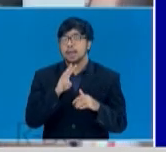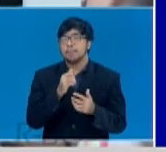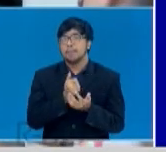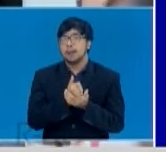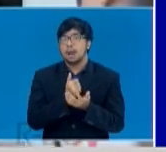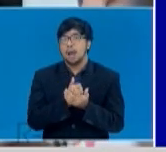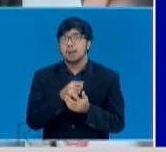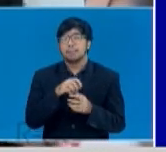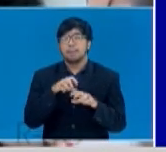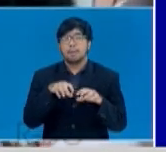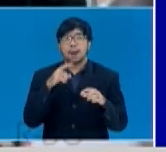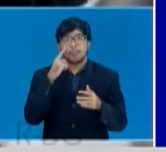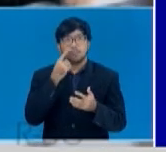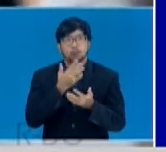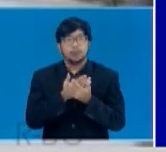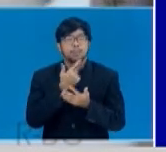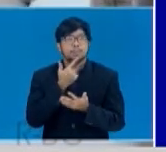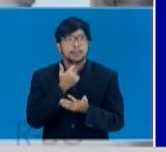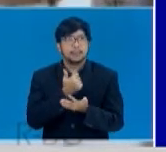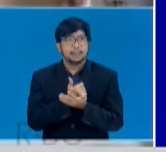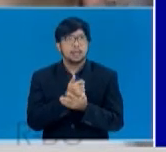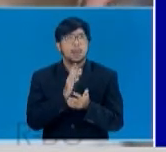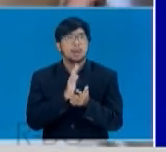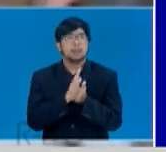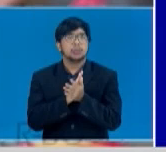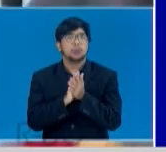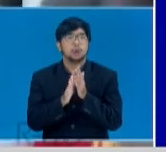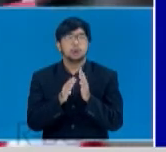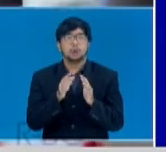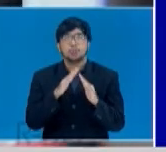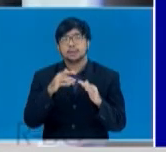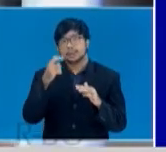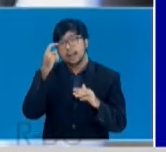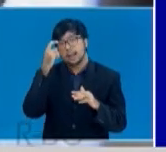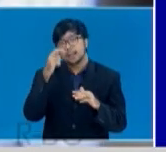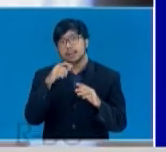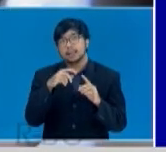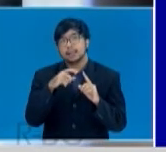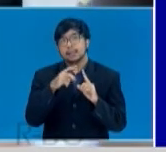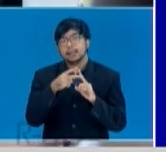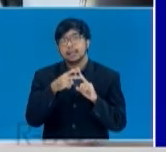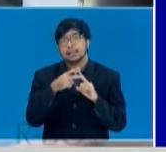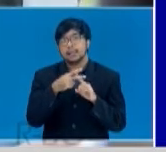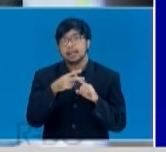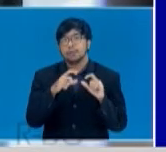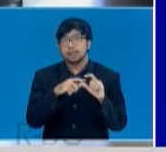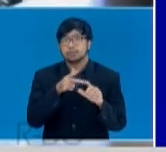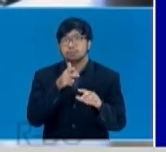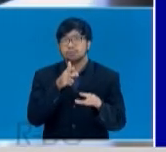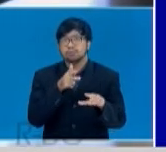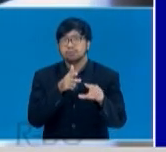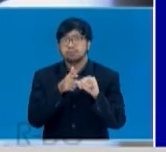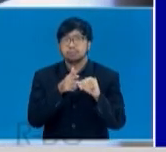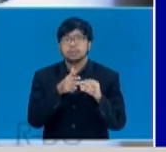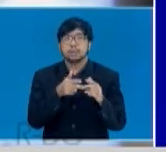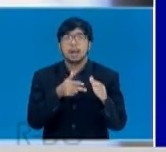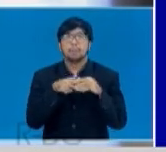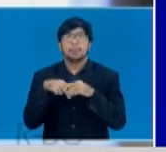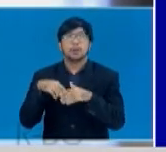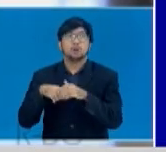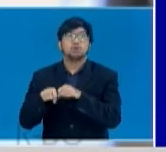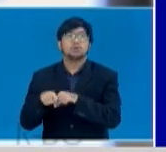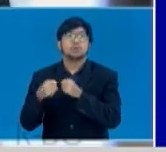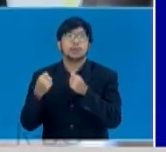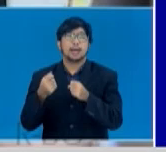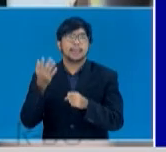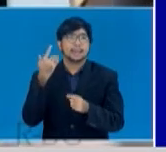krusial karena memperlihatkan langsung ke arah rumah dinas Verdi Sambo ataupun TKP pembunuhan Brigadir Yosua. Tadi yang ditanyakan oleh jaksa penuntut